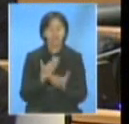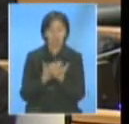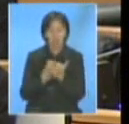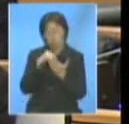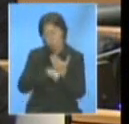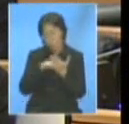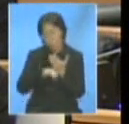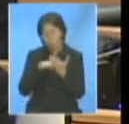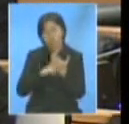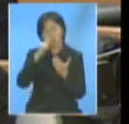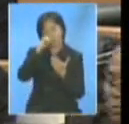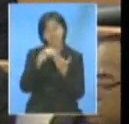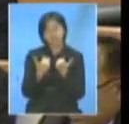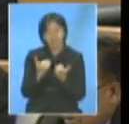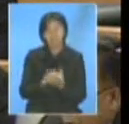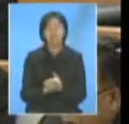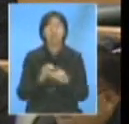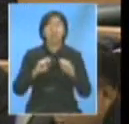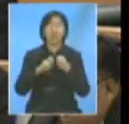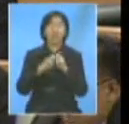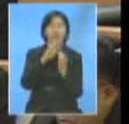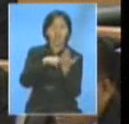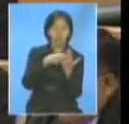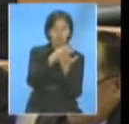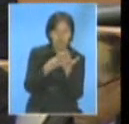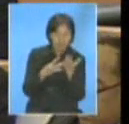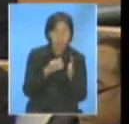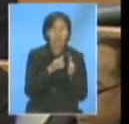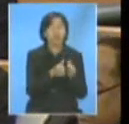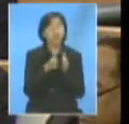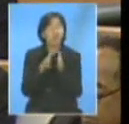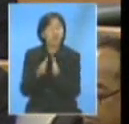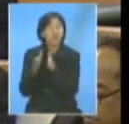ติศาสตร์ในประเทศไทยวันนี้เพราะเกิดจากนโยบายและความ